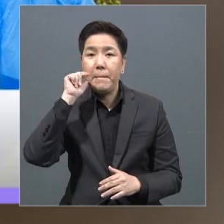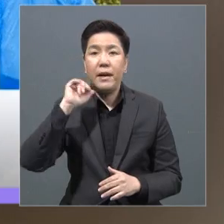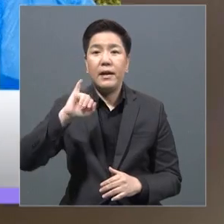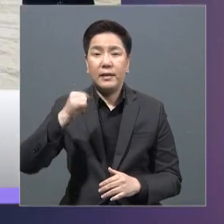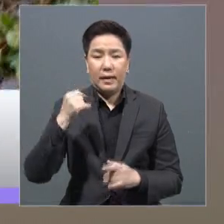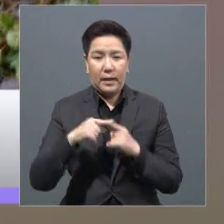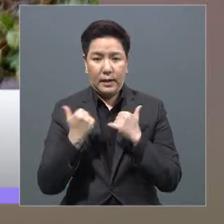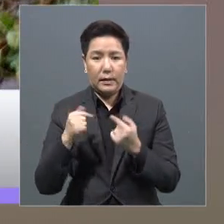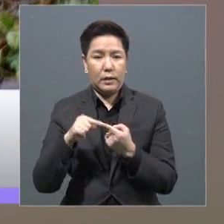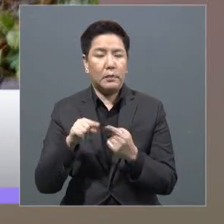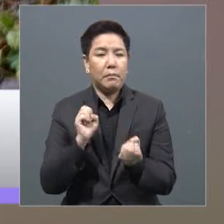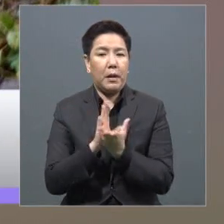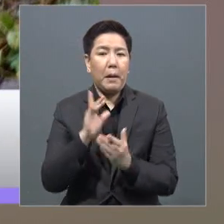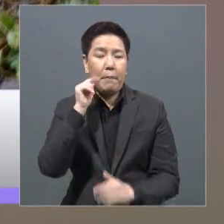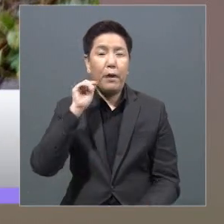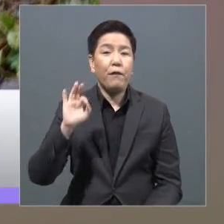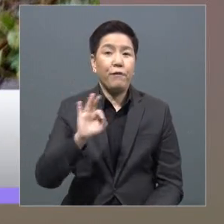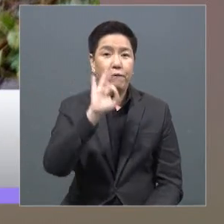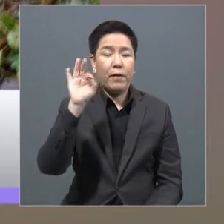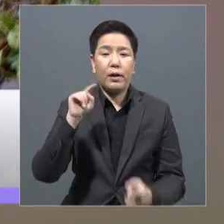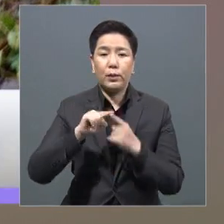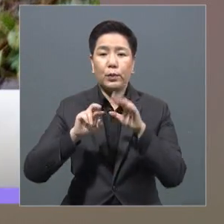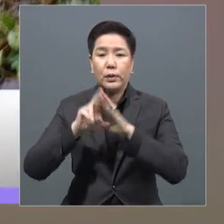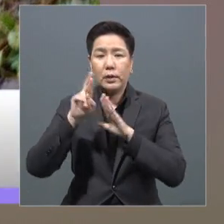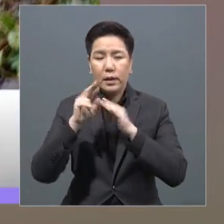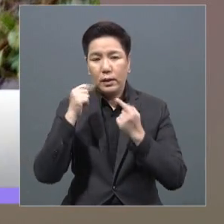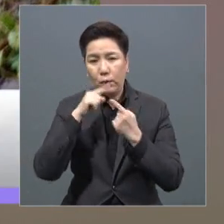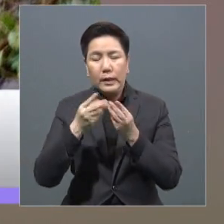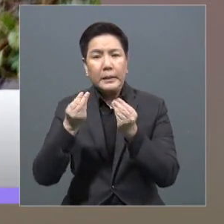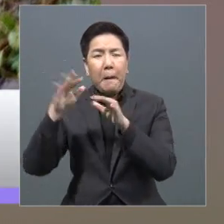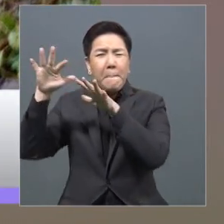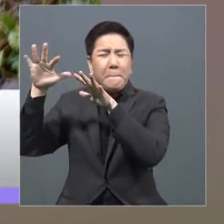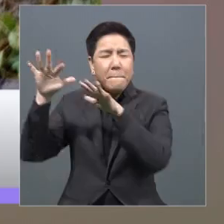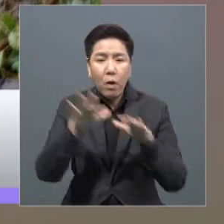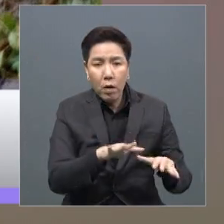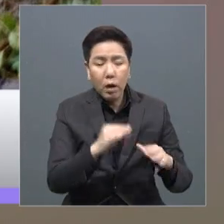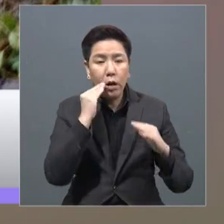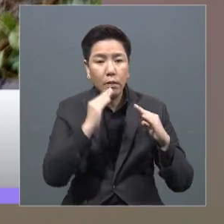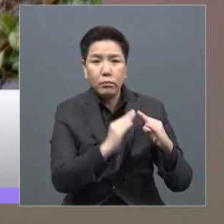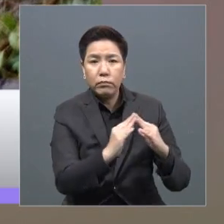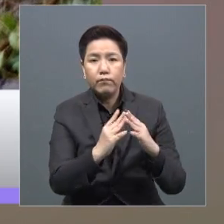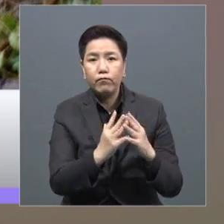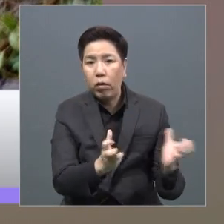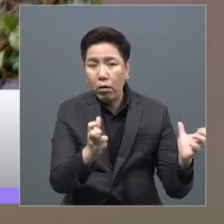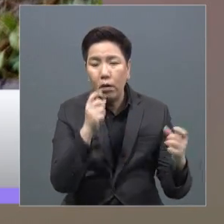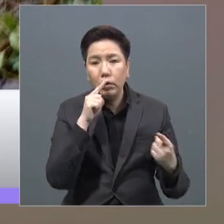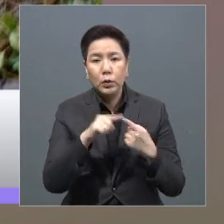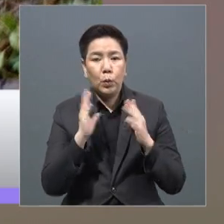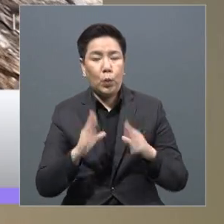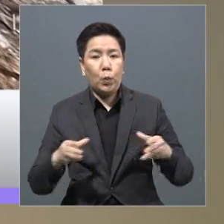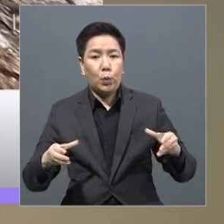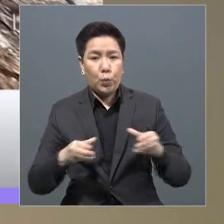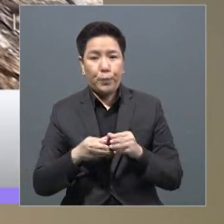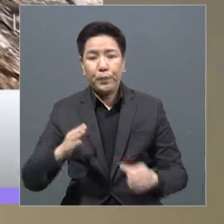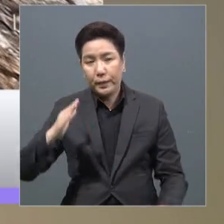ตำบลแม่สลองนอกอำเภอแม่ฟ้าหลวงจังหวัดเชียงรายครับเกิดดินสไลด์ทำให้บ้านเรือนประชาชนเสียหายหน่วยเฉพาะกิจ